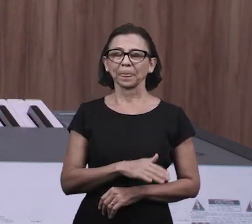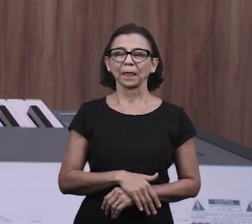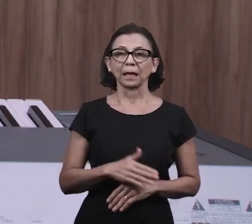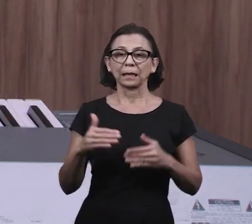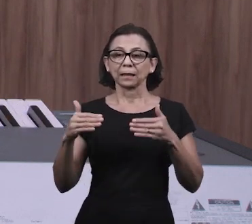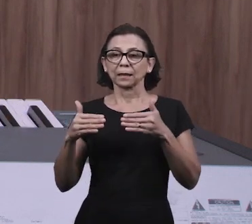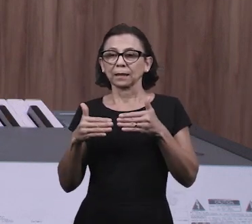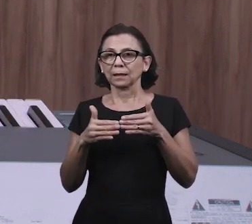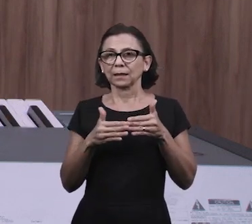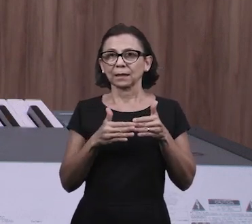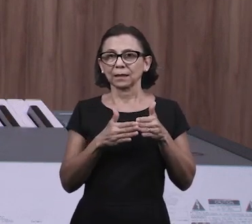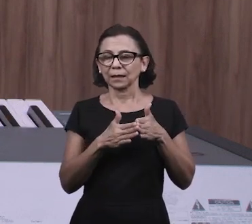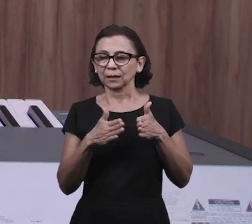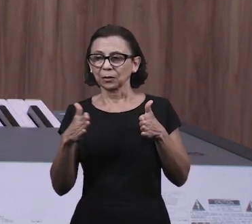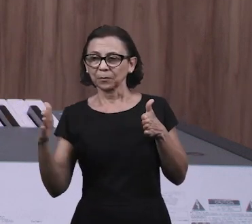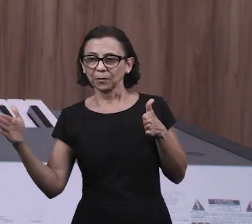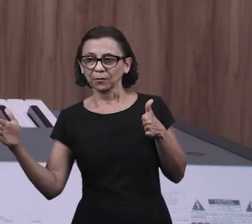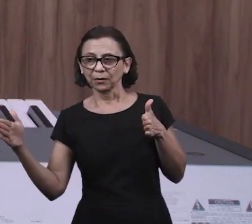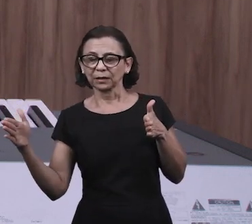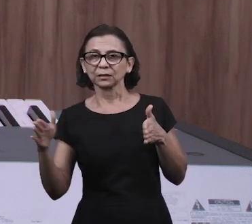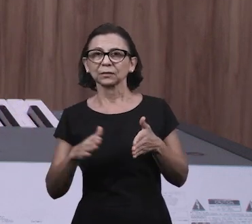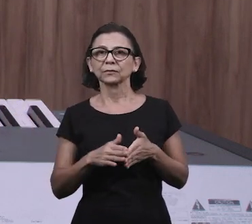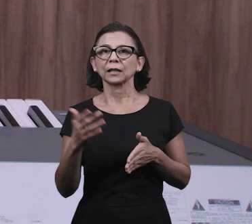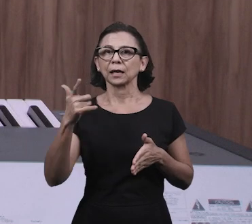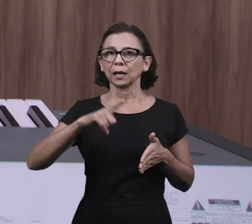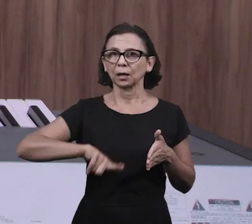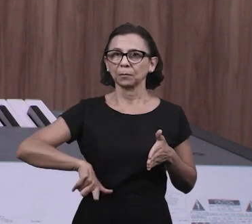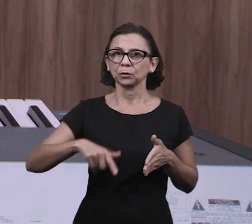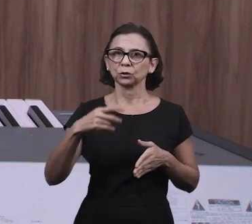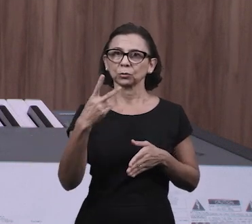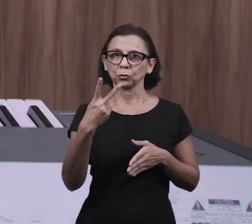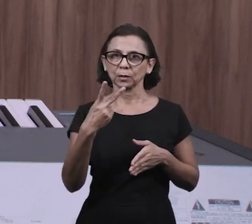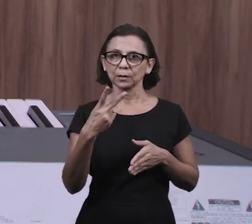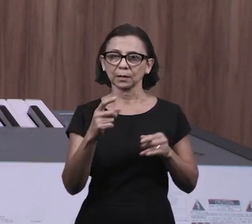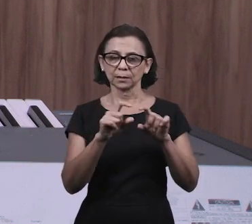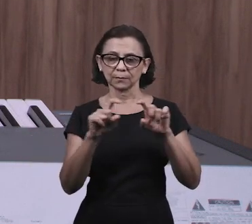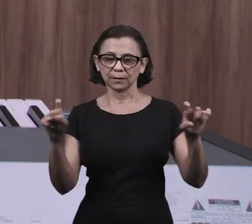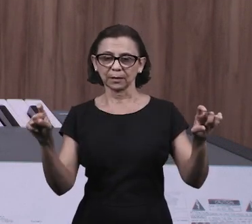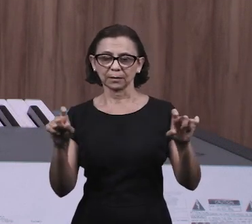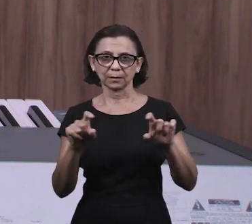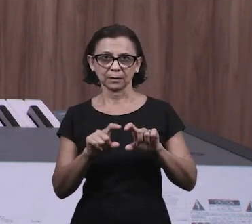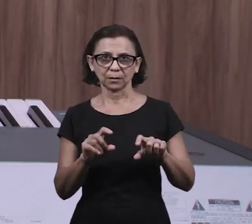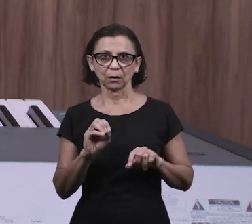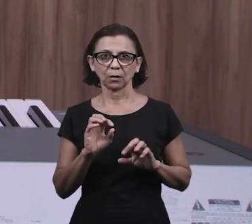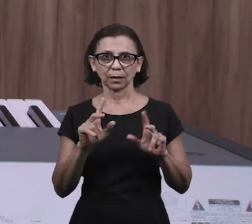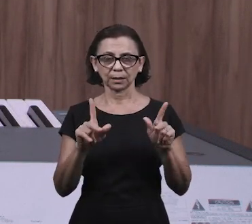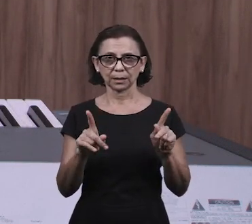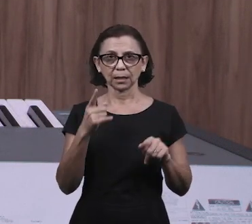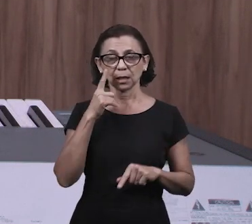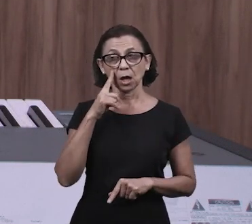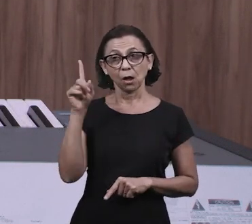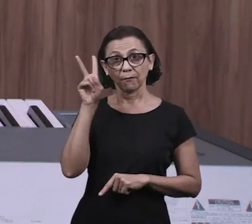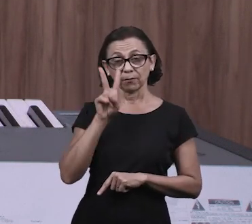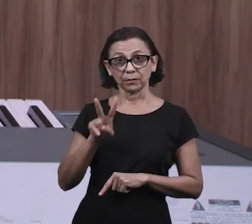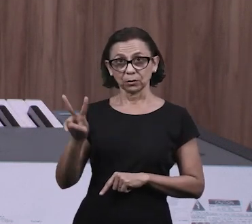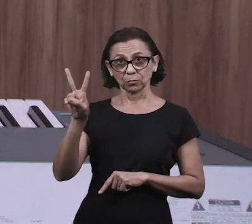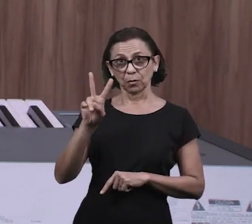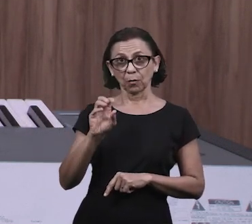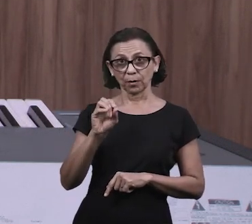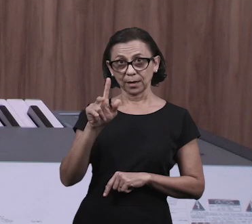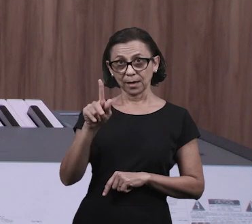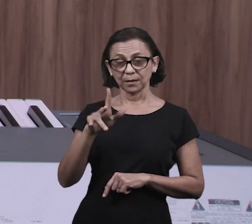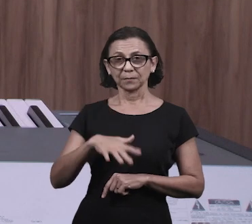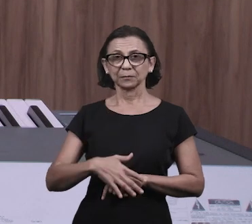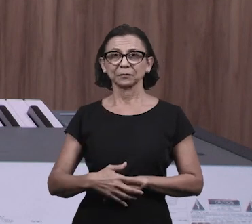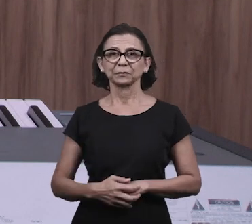nous allons apprendre. Donc, nous allons faire 2 fois chaque phrase. Je vais compter 1, 2 et on entre. A gente